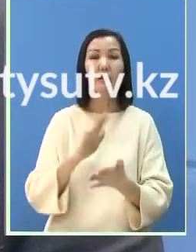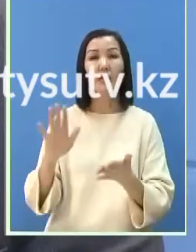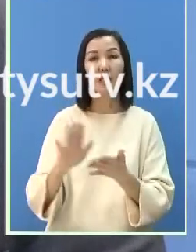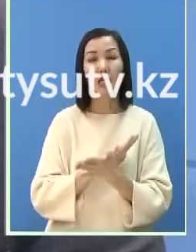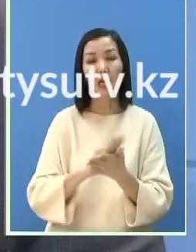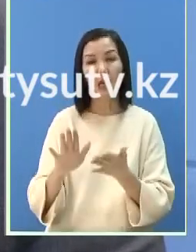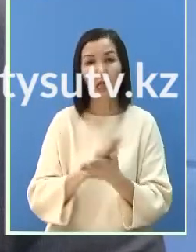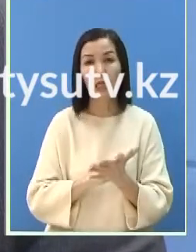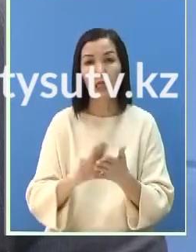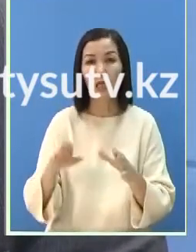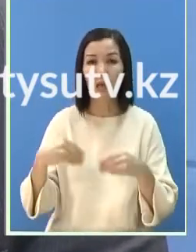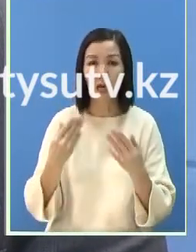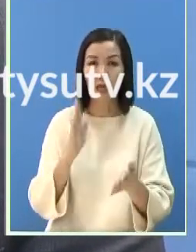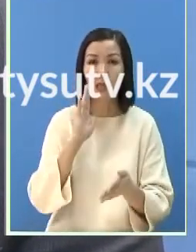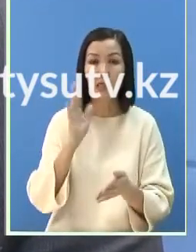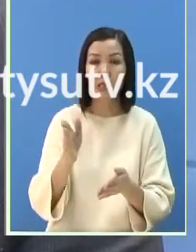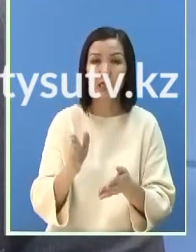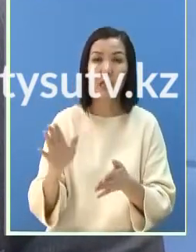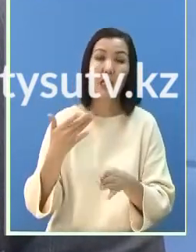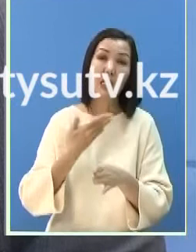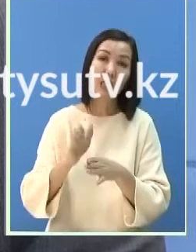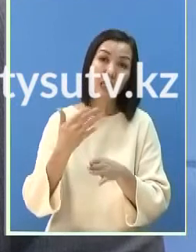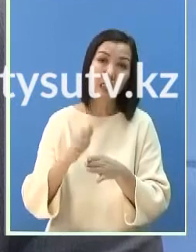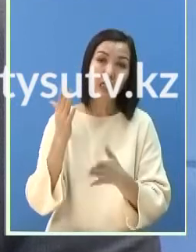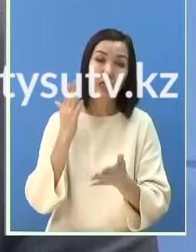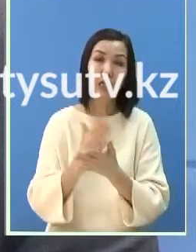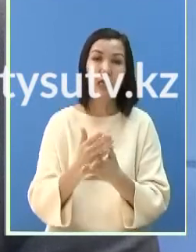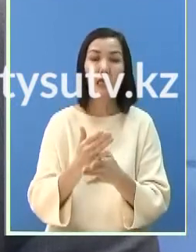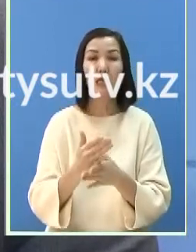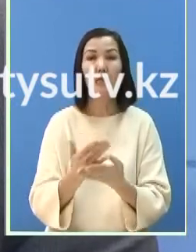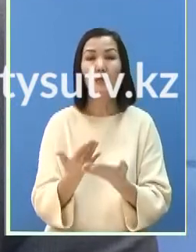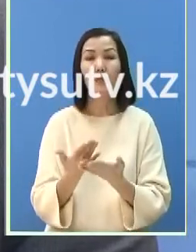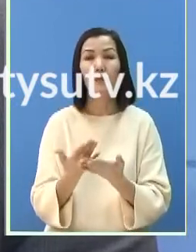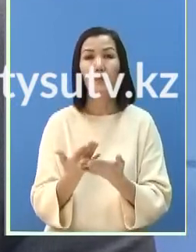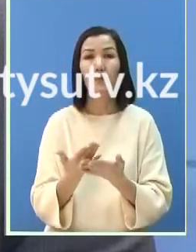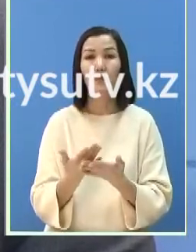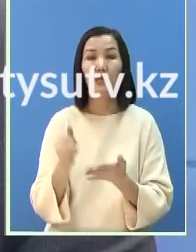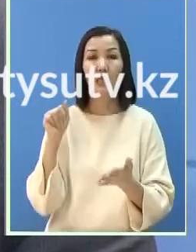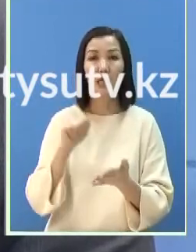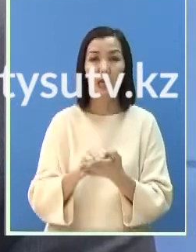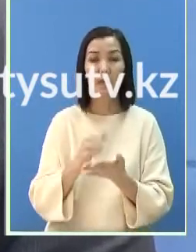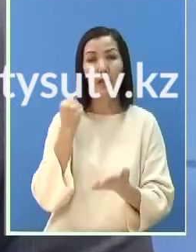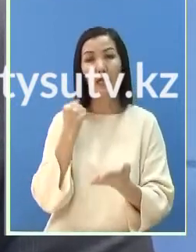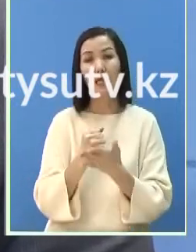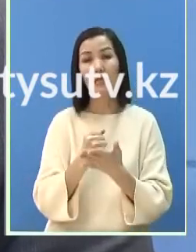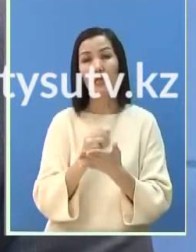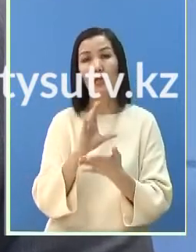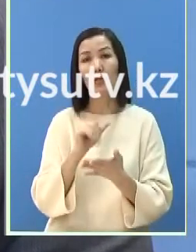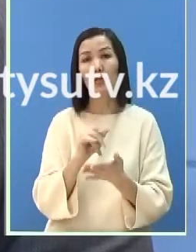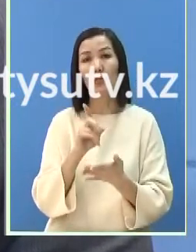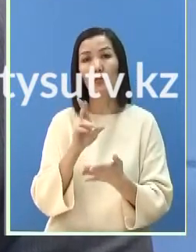қарастырылған, және де кредиттер, несиелер, кепілдіктер, субсидиялар барлығы